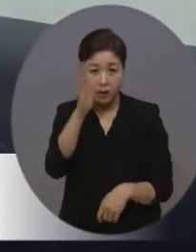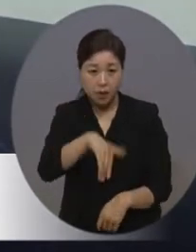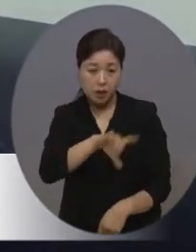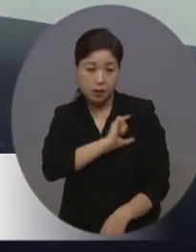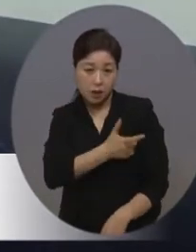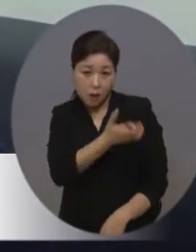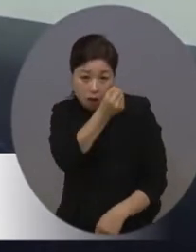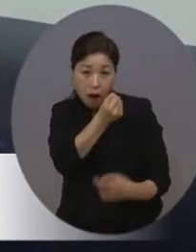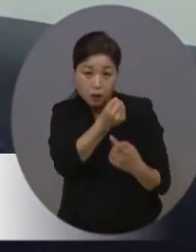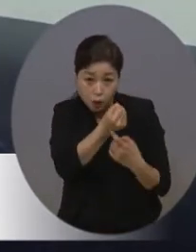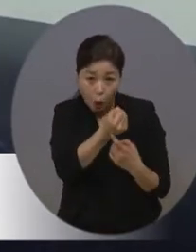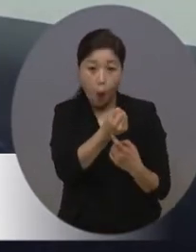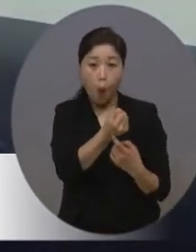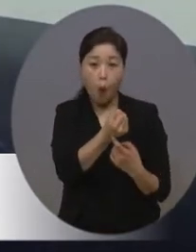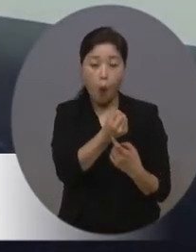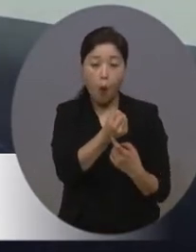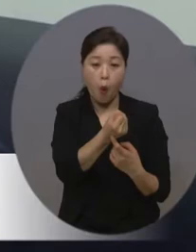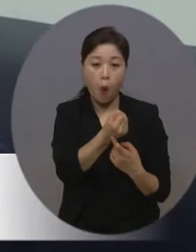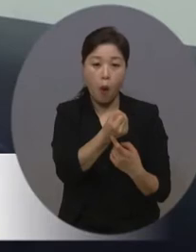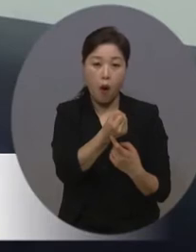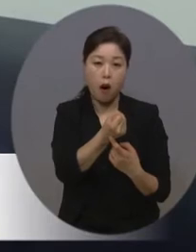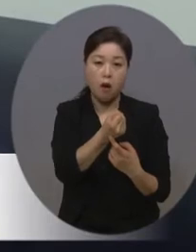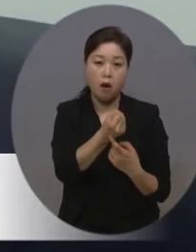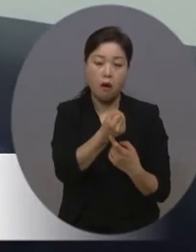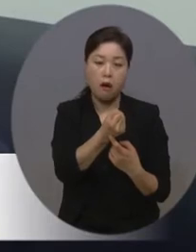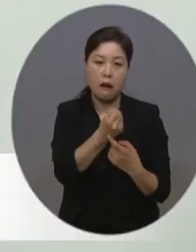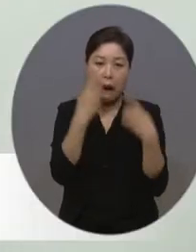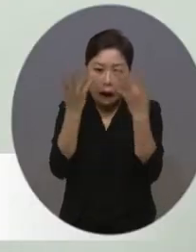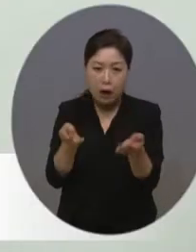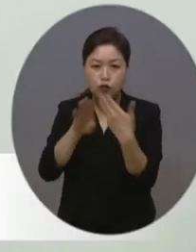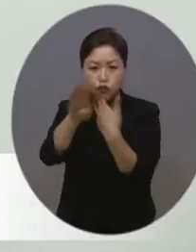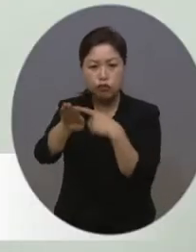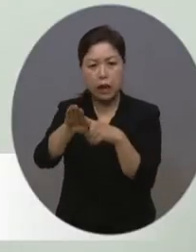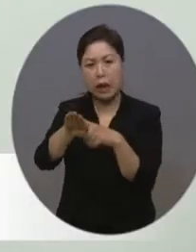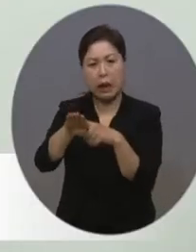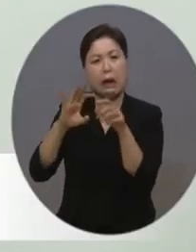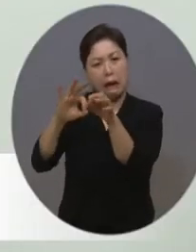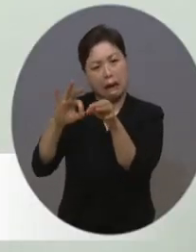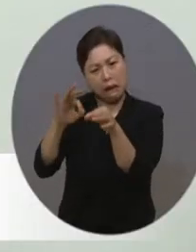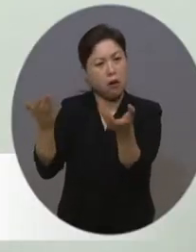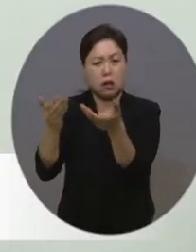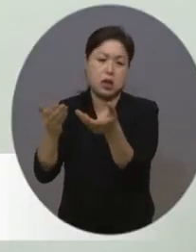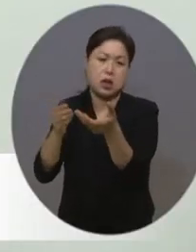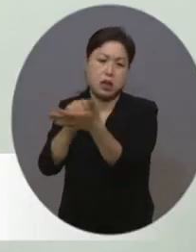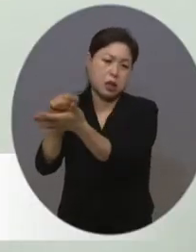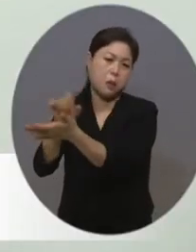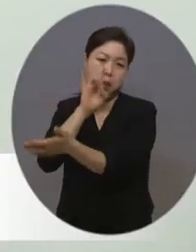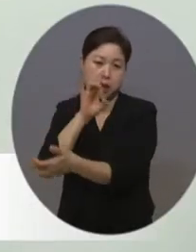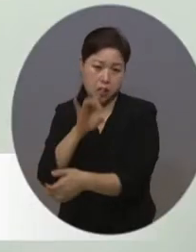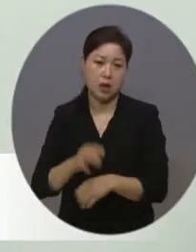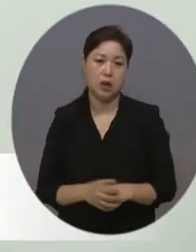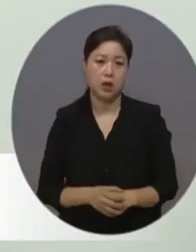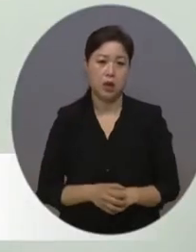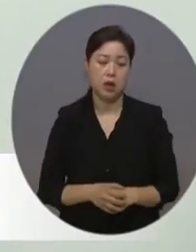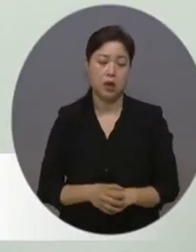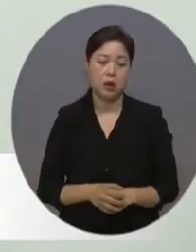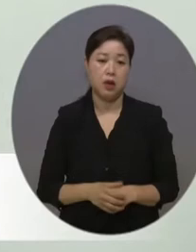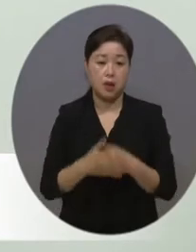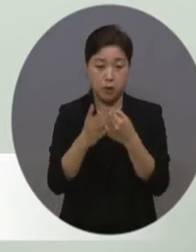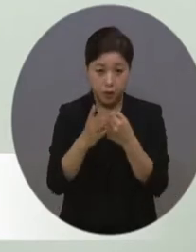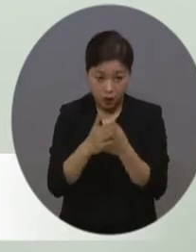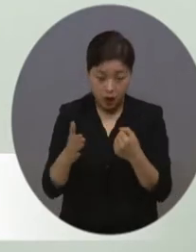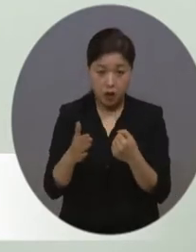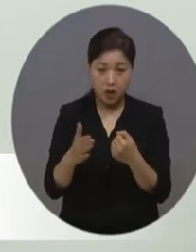자기들이 그걸 뭔가 사용을 하지 못합니다. 그래서 저는 평소에 그들이